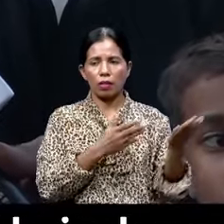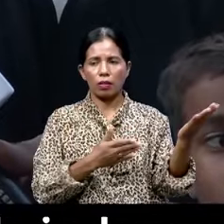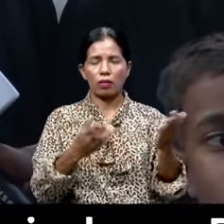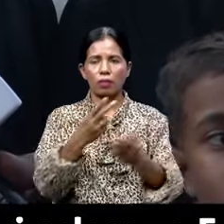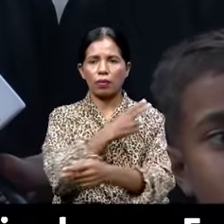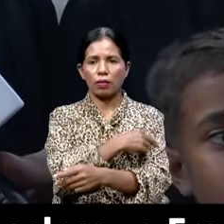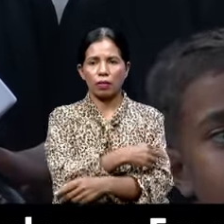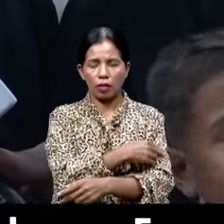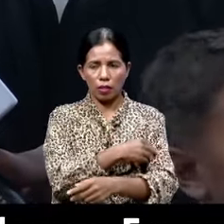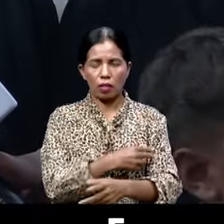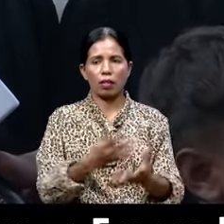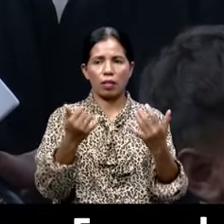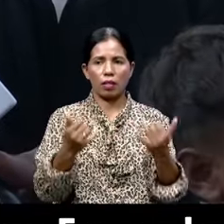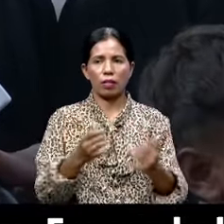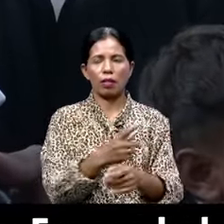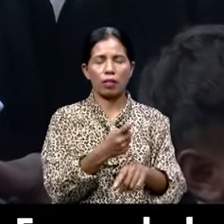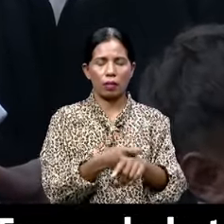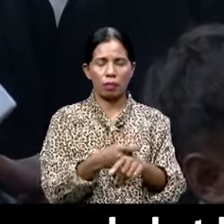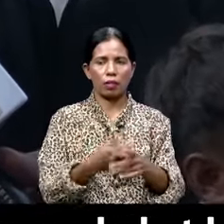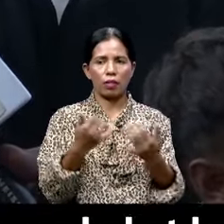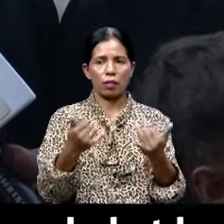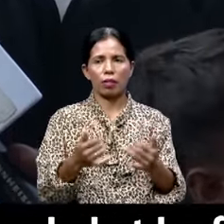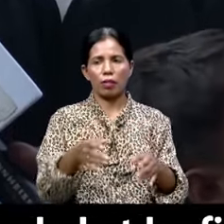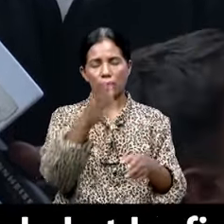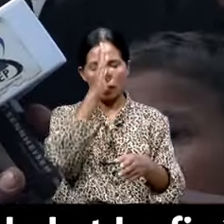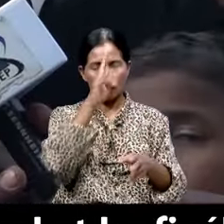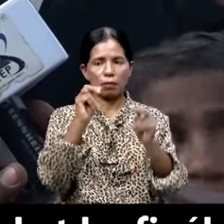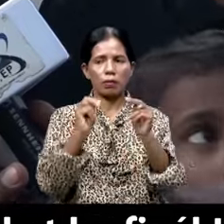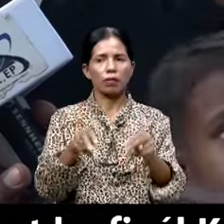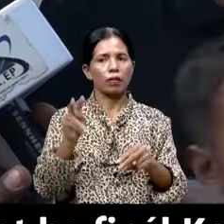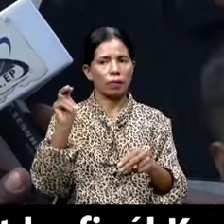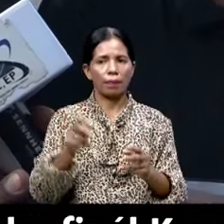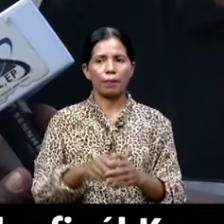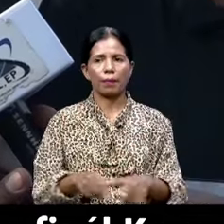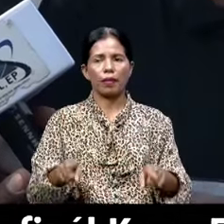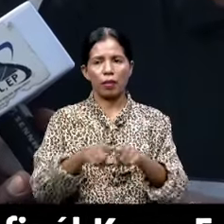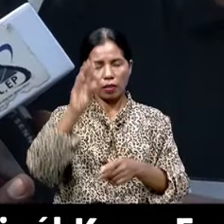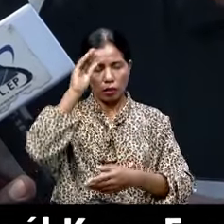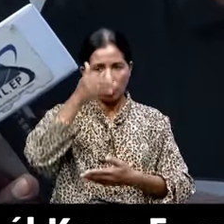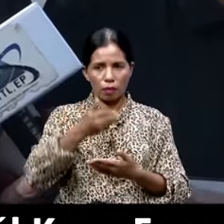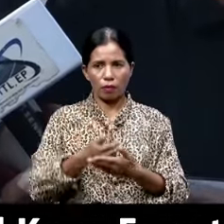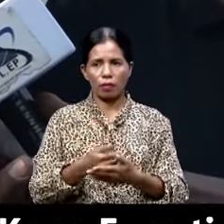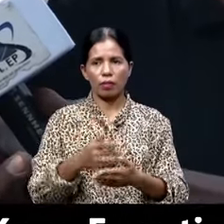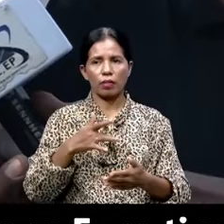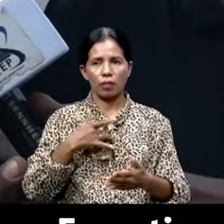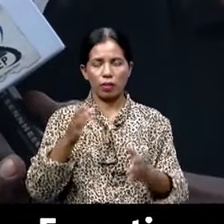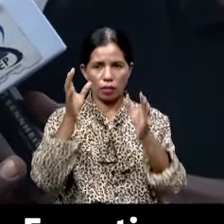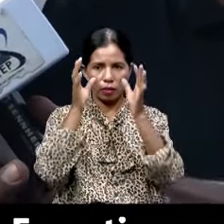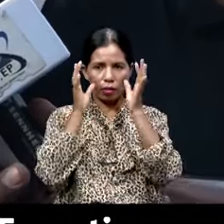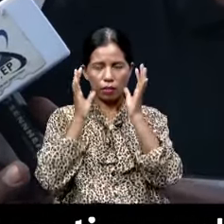hospital e neman tempo dane nama maroma precisa na nia nudar uan sentimento